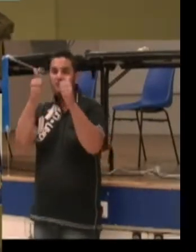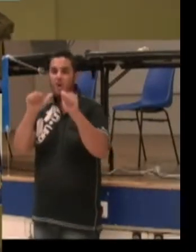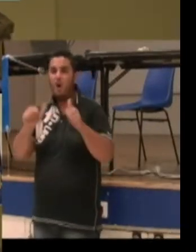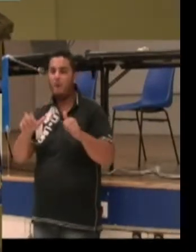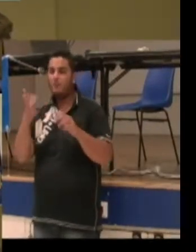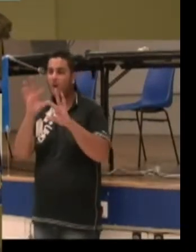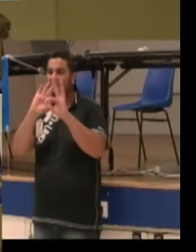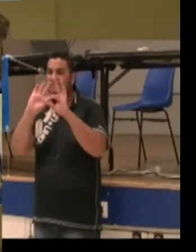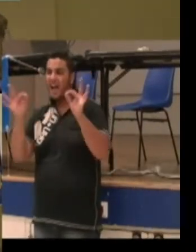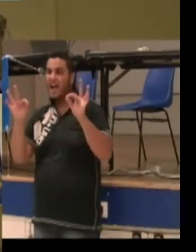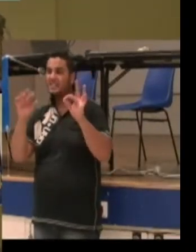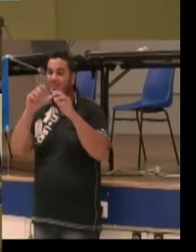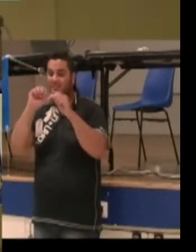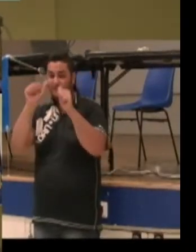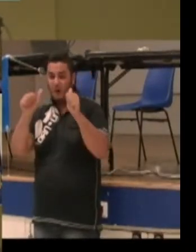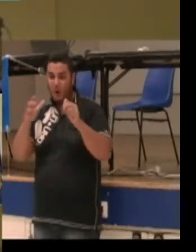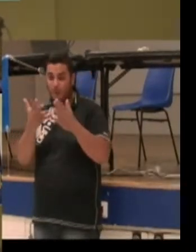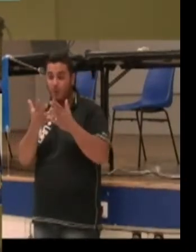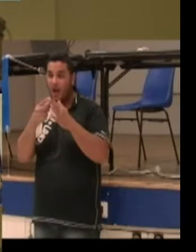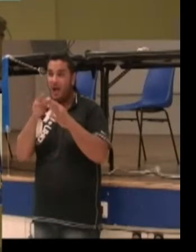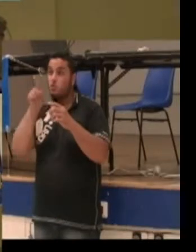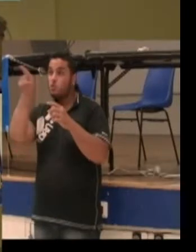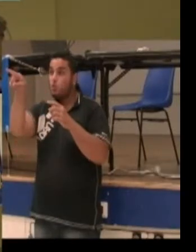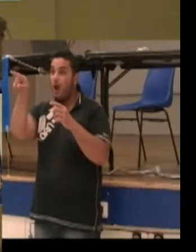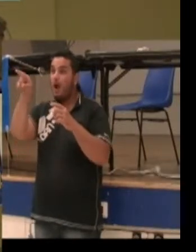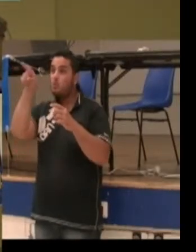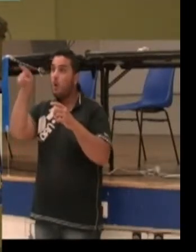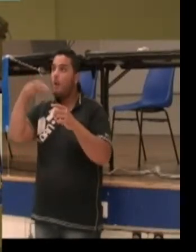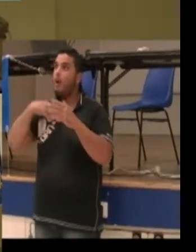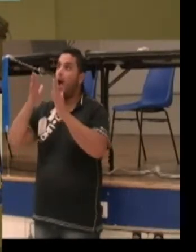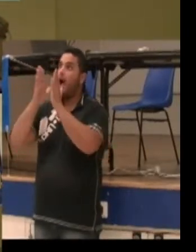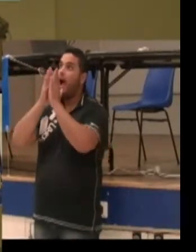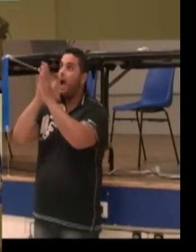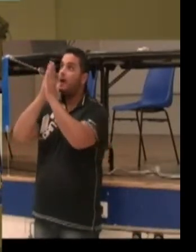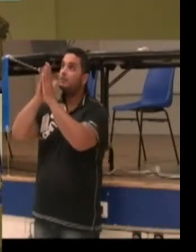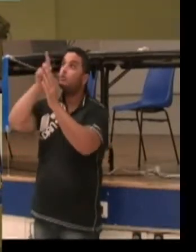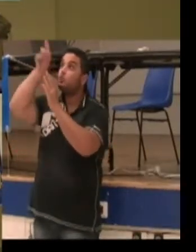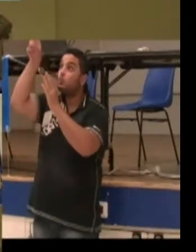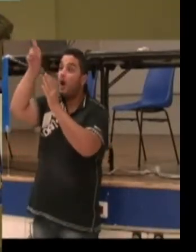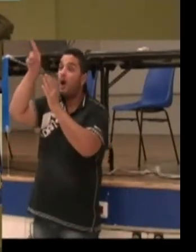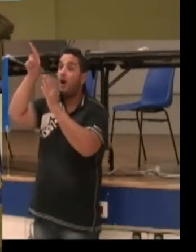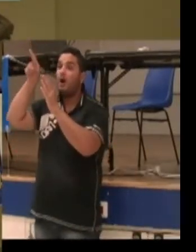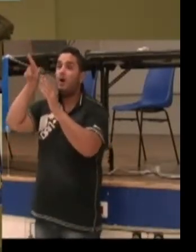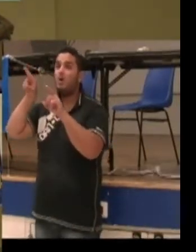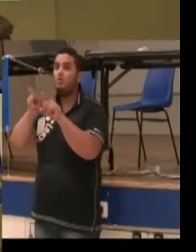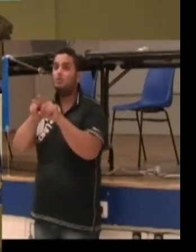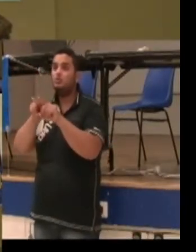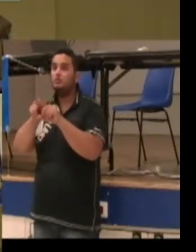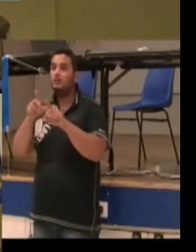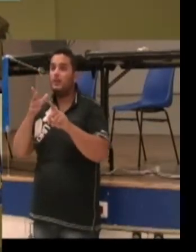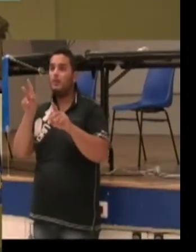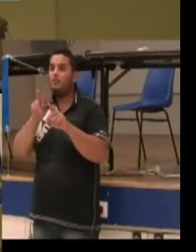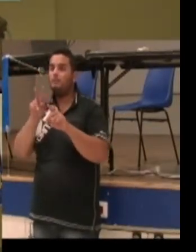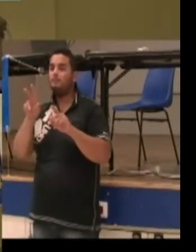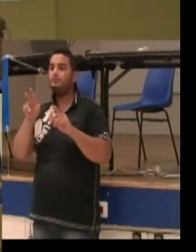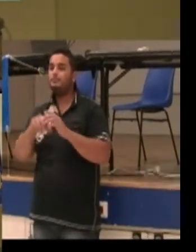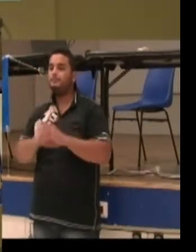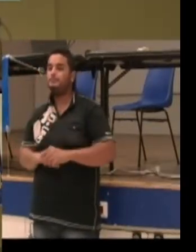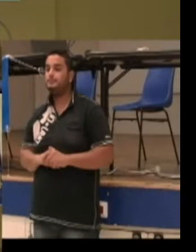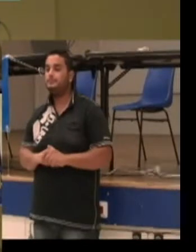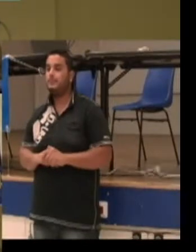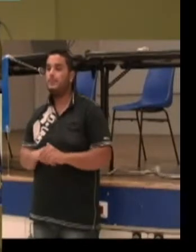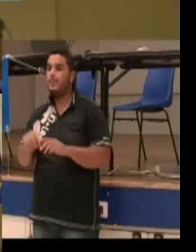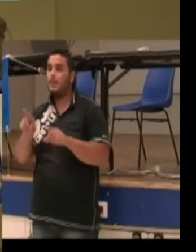Iyyaka, c'est-à-dire toi spécifiquement. Et en plus, hein, on n'a pas mis le pronom derrière le verbe, on a mis le verbe avant